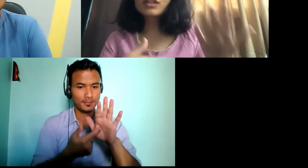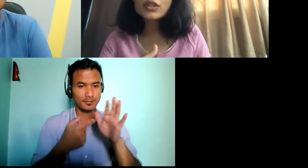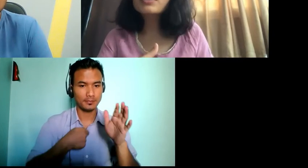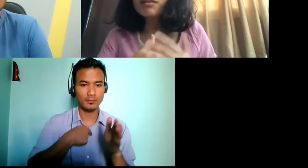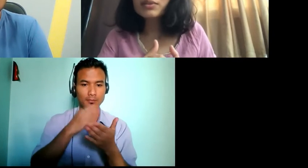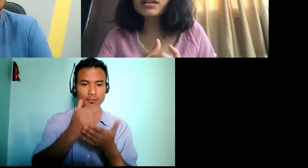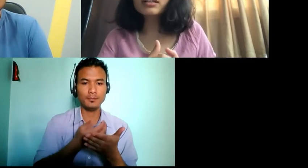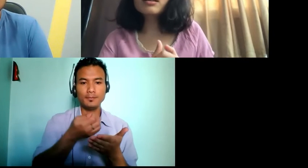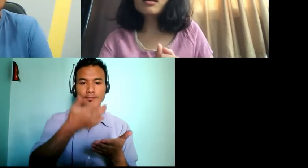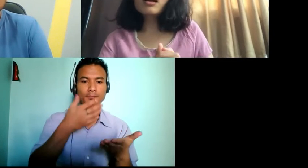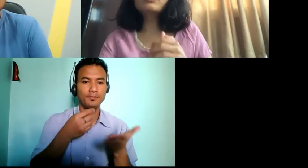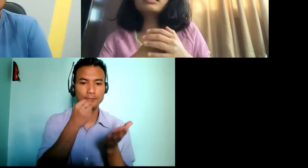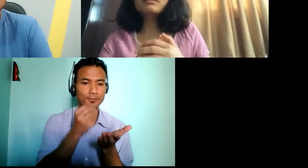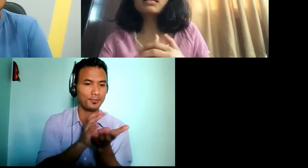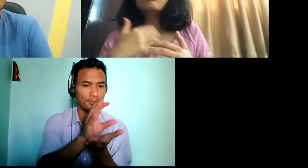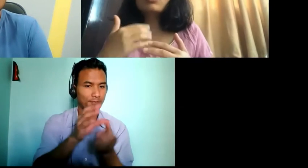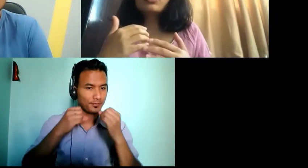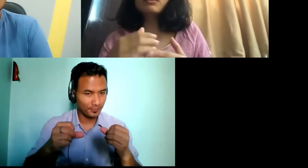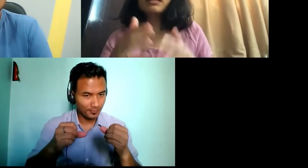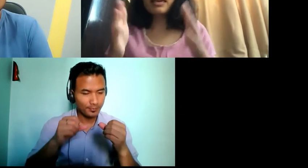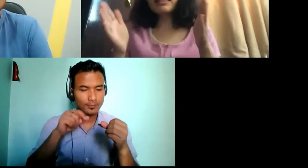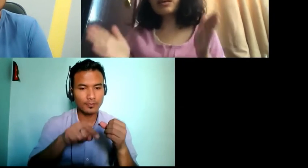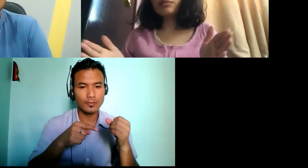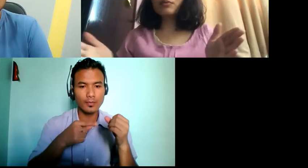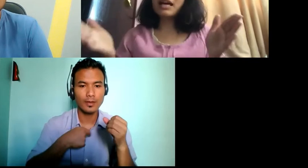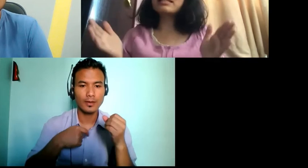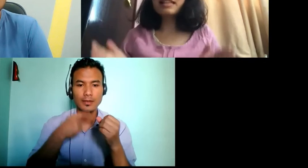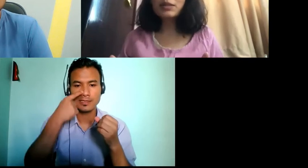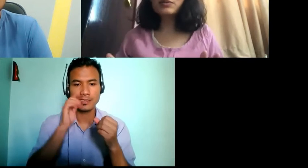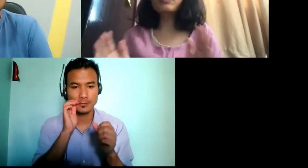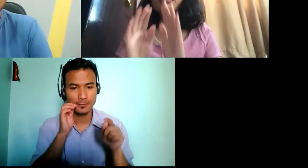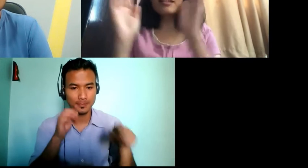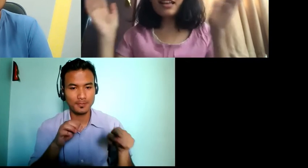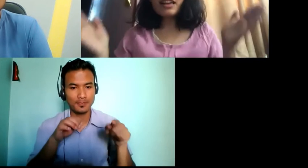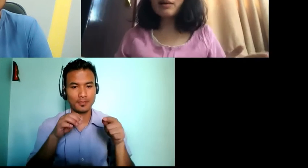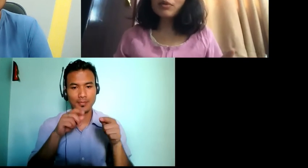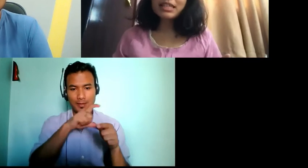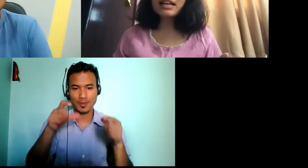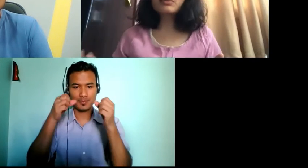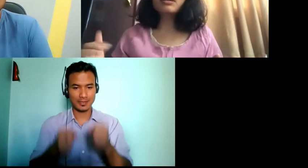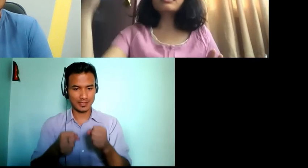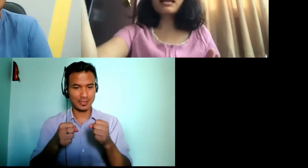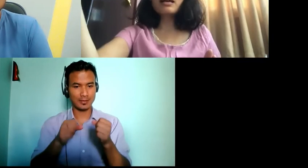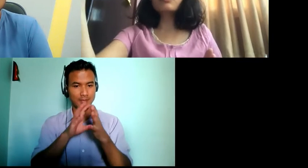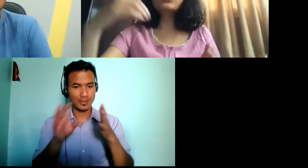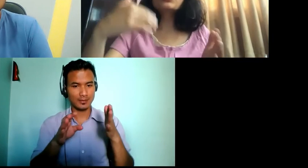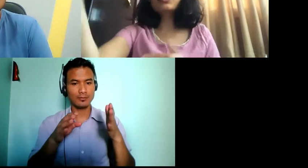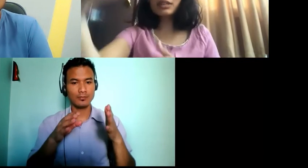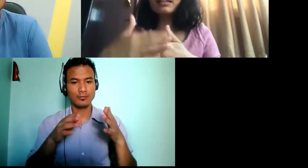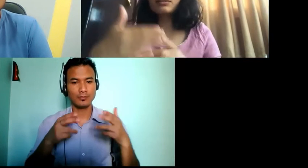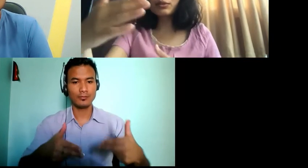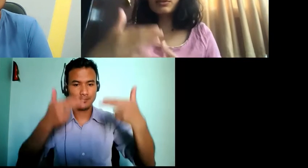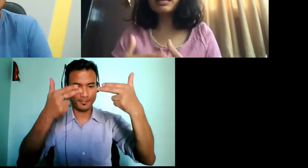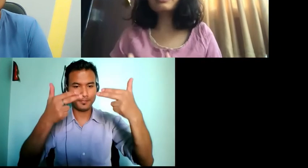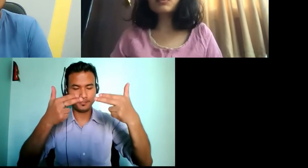हाम्रोमा त दही चिउरा खुवाउँछ होइन, अब त्यसमा चाहिँ कल्चरमा चाहिँ यता अब उहाँ चाहिँ सासू हुनुभयो होइन, यहाँ बसिराख्नु भएको छ, त्यहाँ अब थ्रु